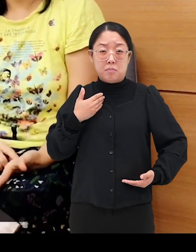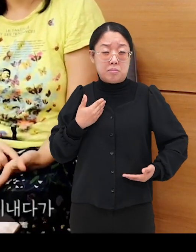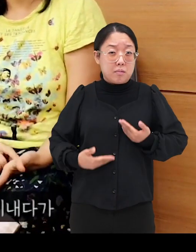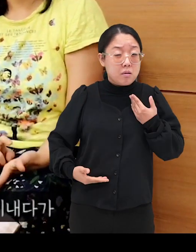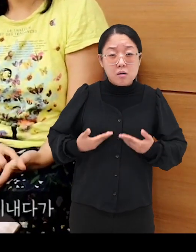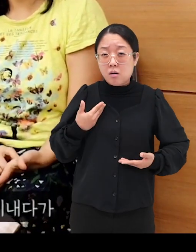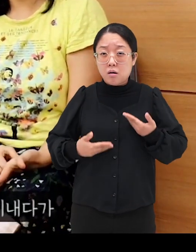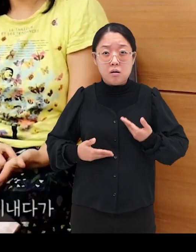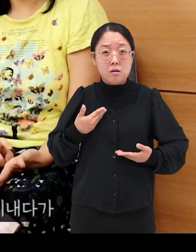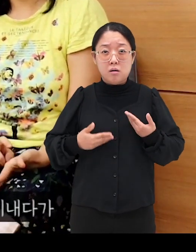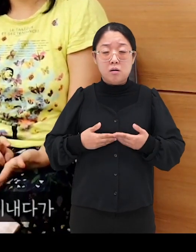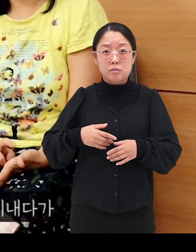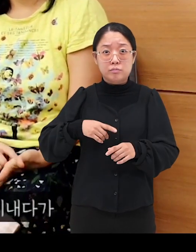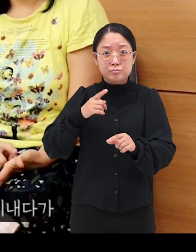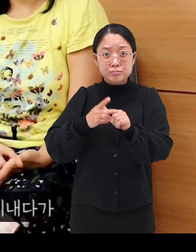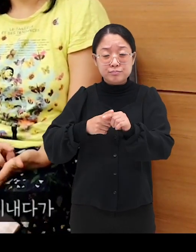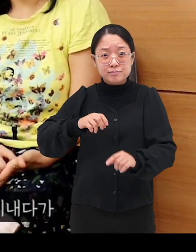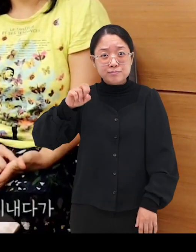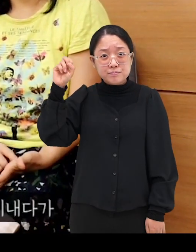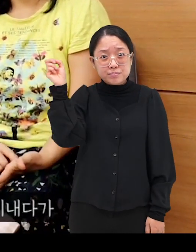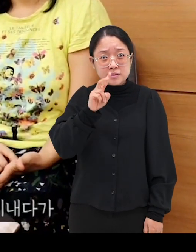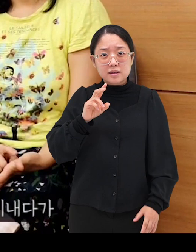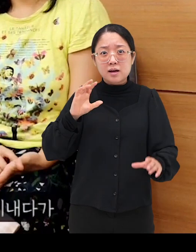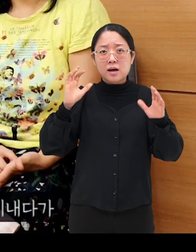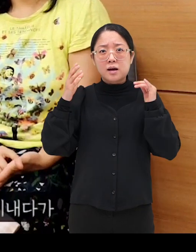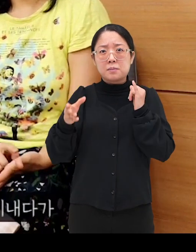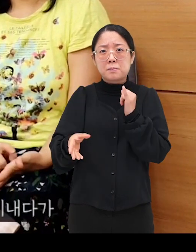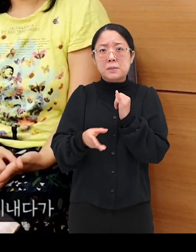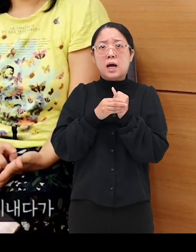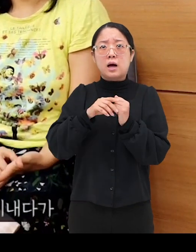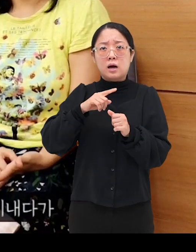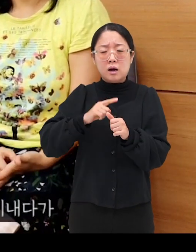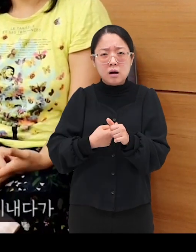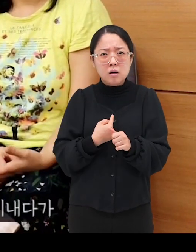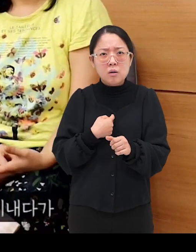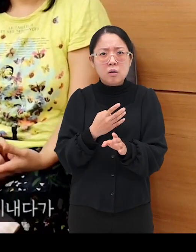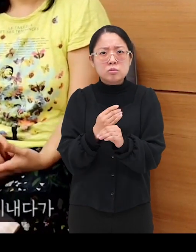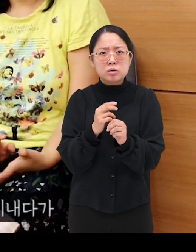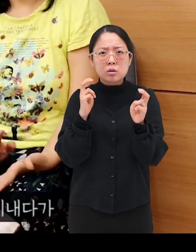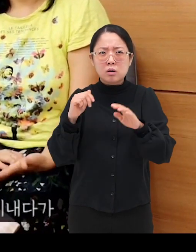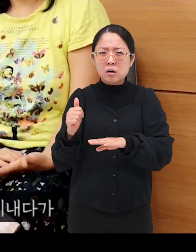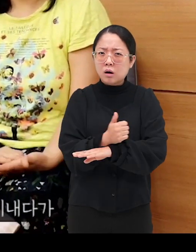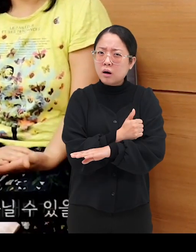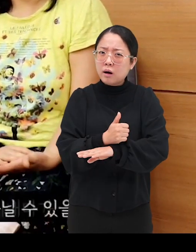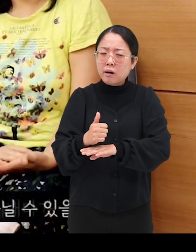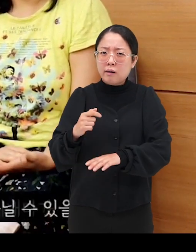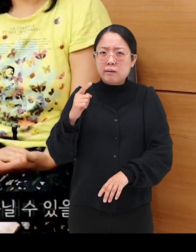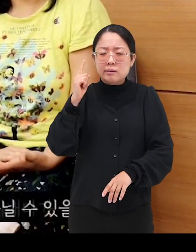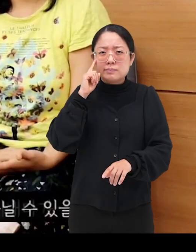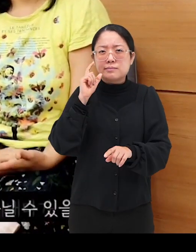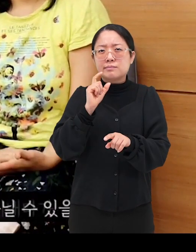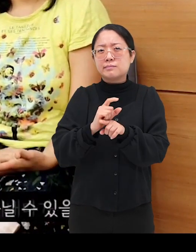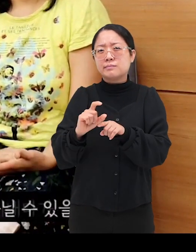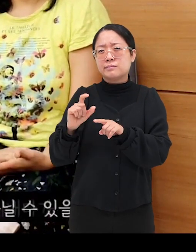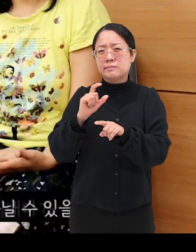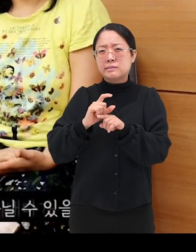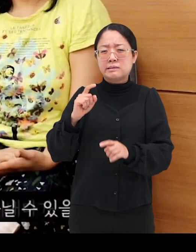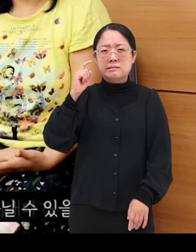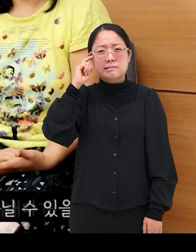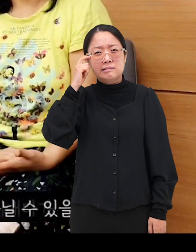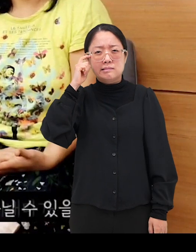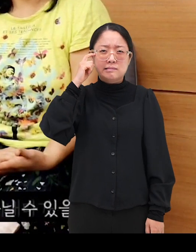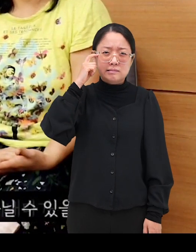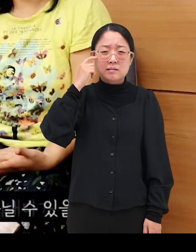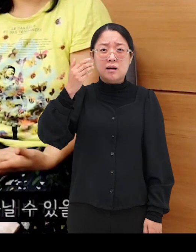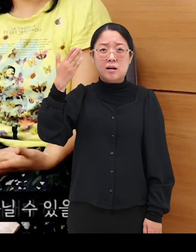그러니까 원래는 이제 회사 다니면서 바쁘게 회사 일하고 지내다가 이제 아기를 임신하고 나니까 내가